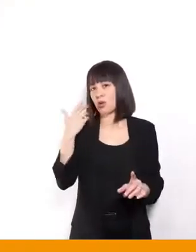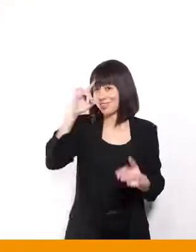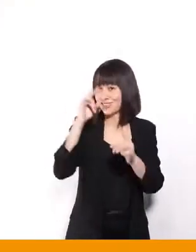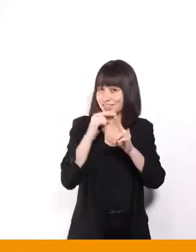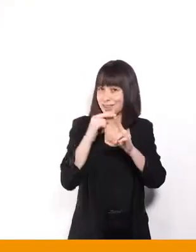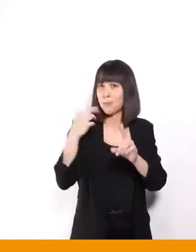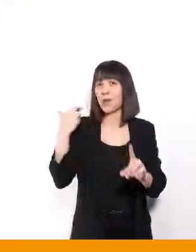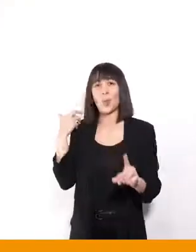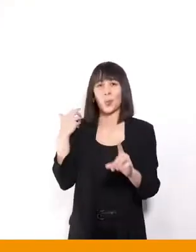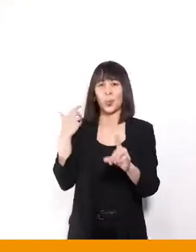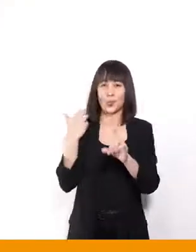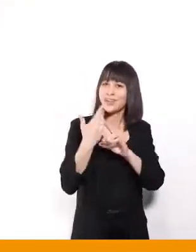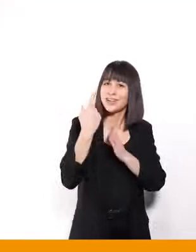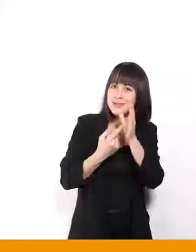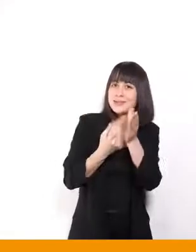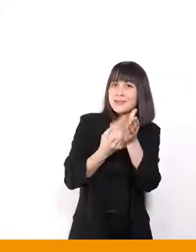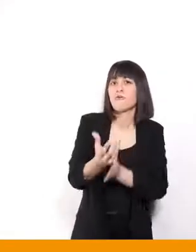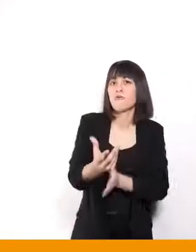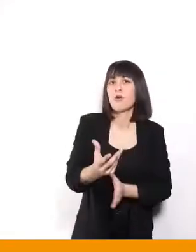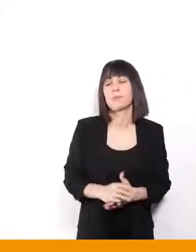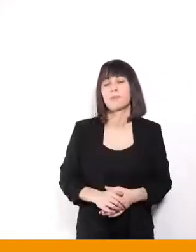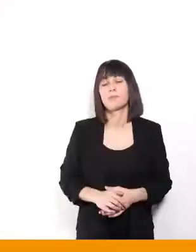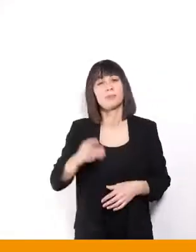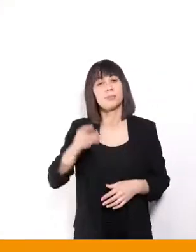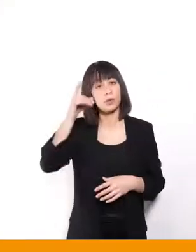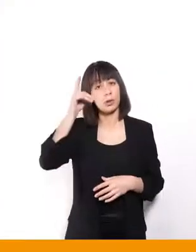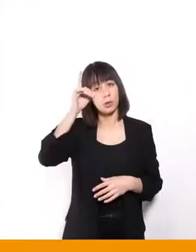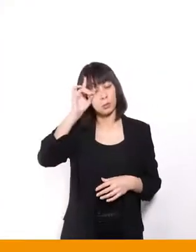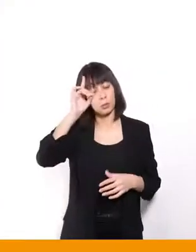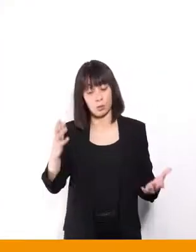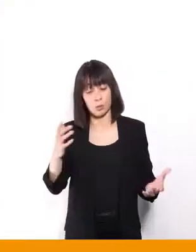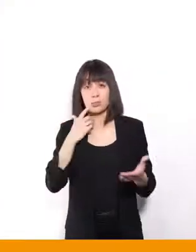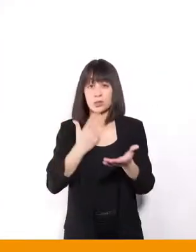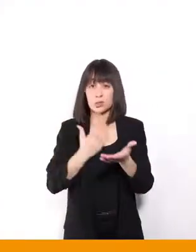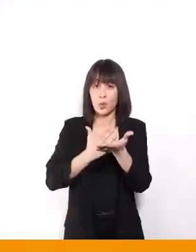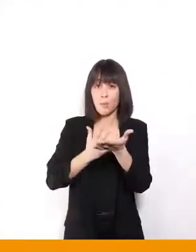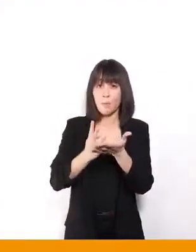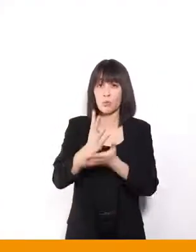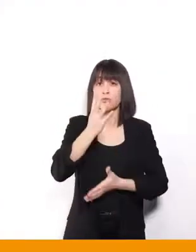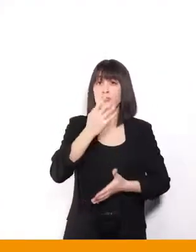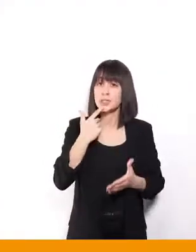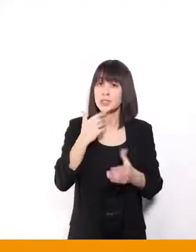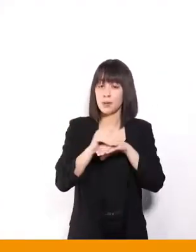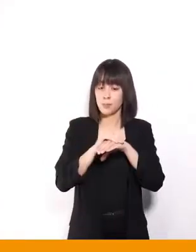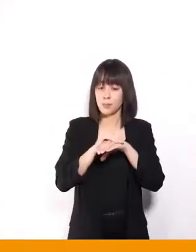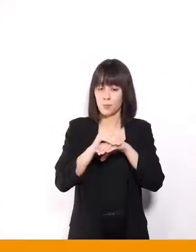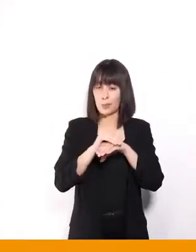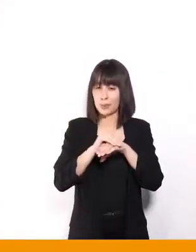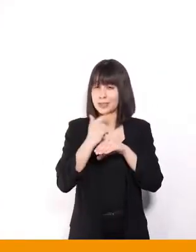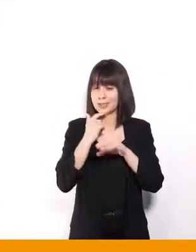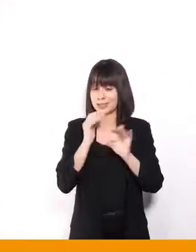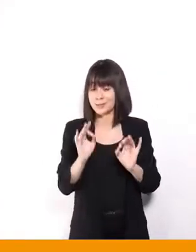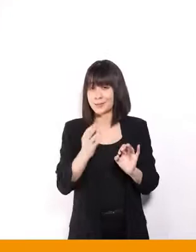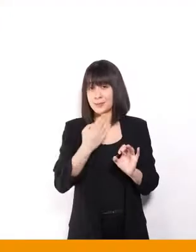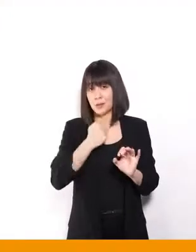je pense que la légitimité d'un projet politique, c'est sa cohérence. Donc, cette question de l'autonomie,